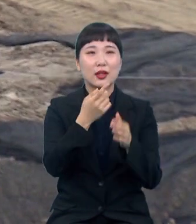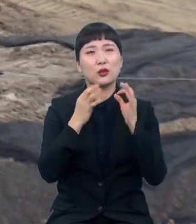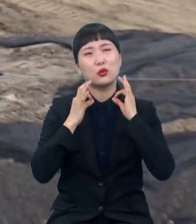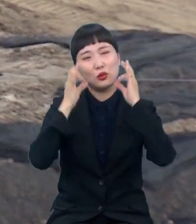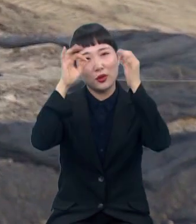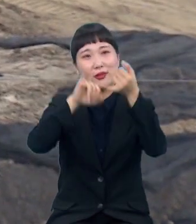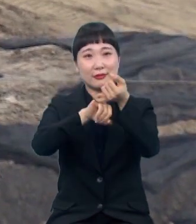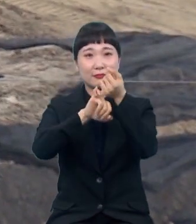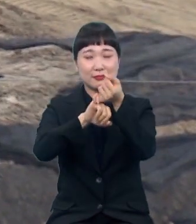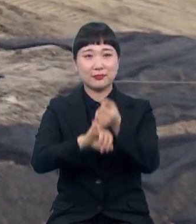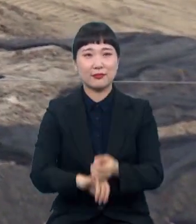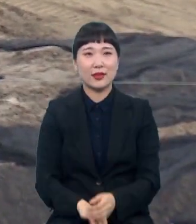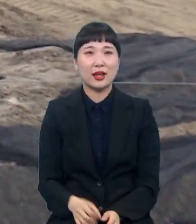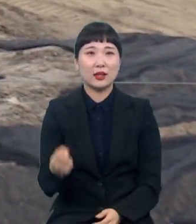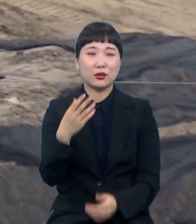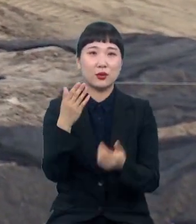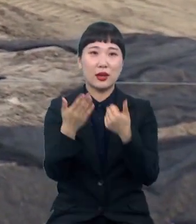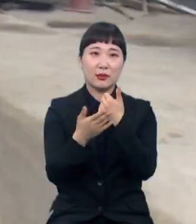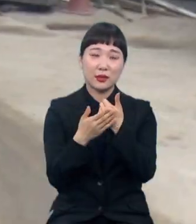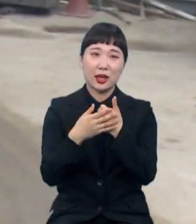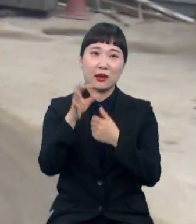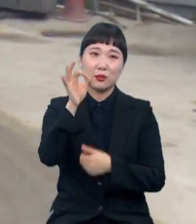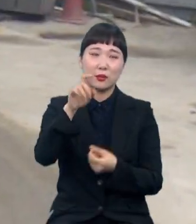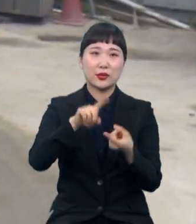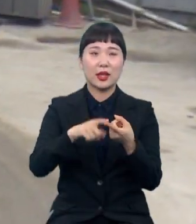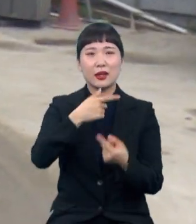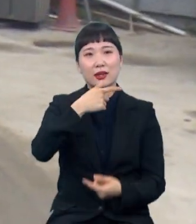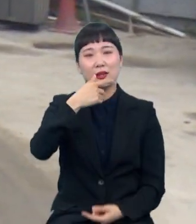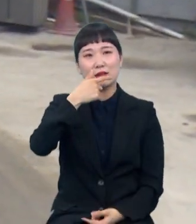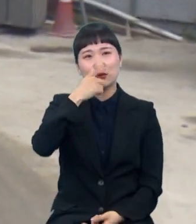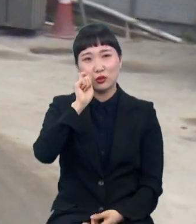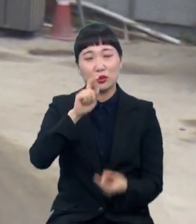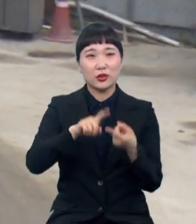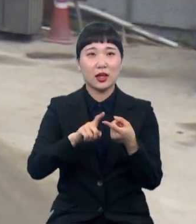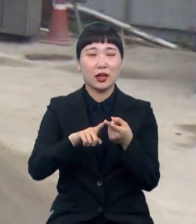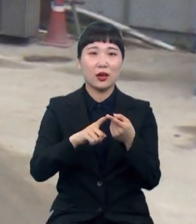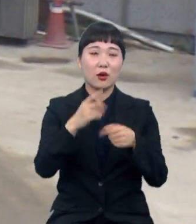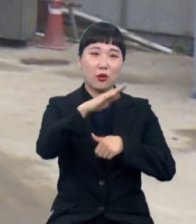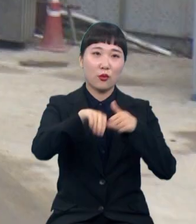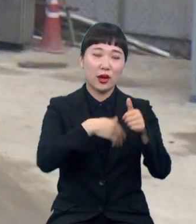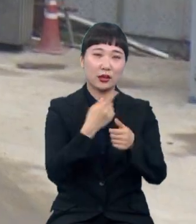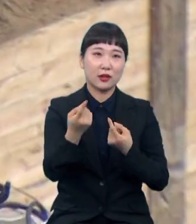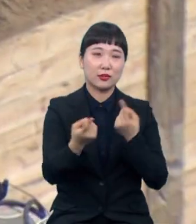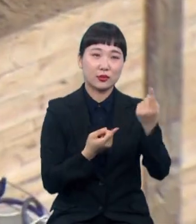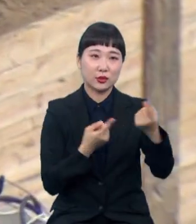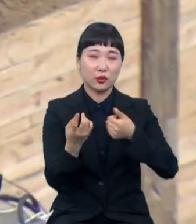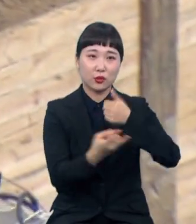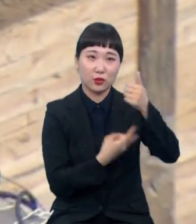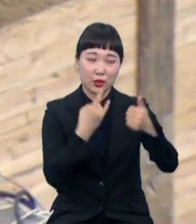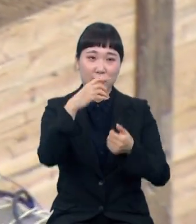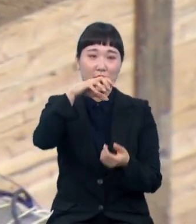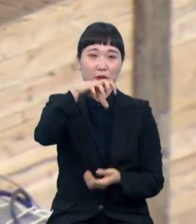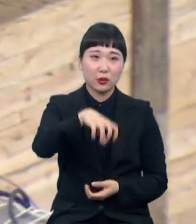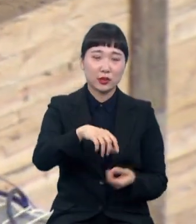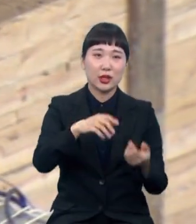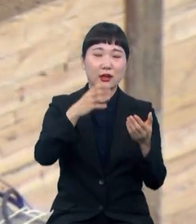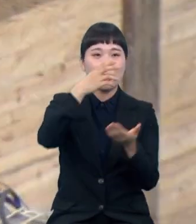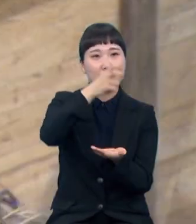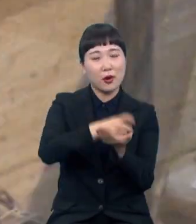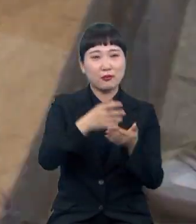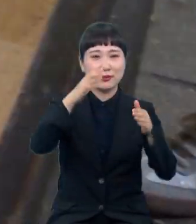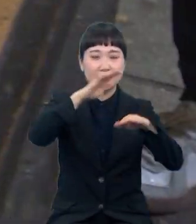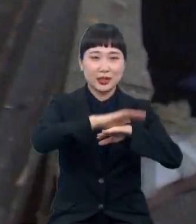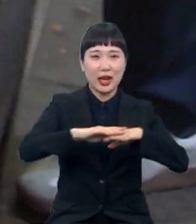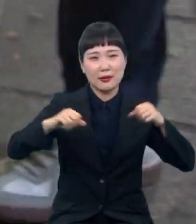밝혔습니다. 또 피해 보상이 적다는 지적에 대해선 환경문제조정위원회 결정에 따라 적법하게 진행하고 있다고